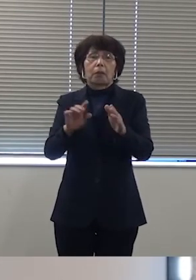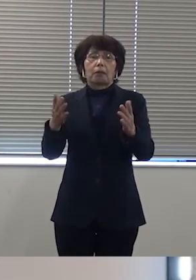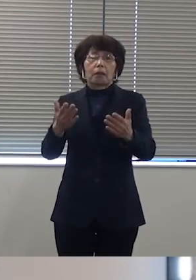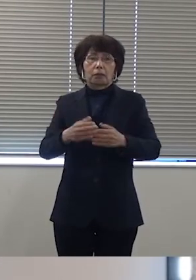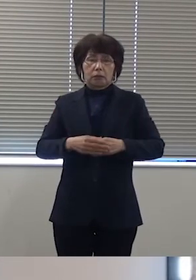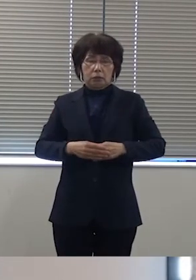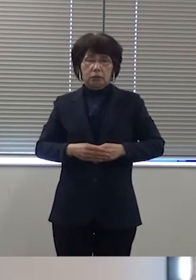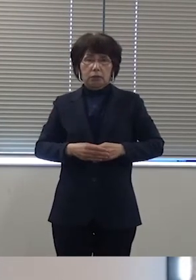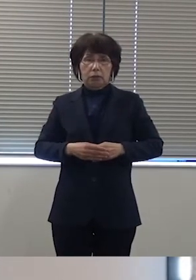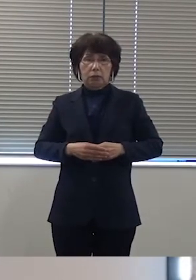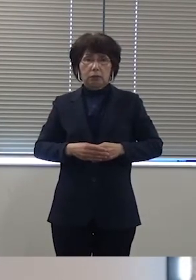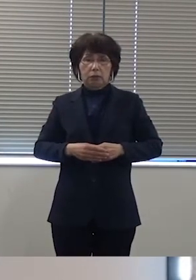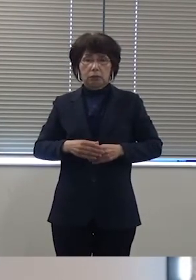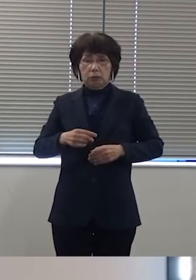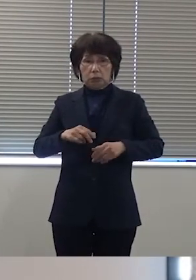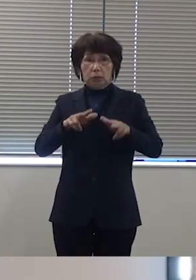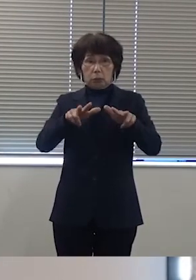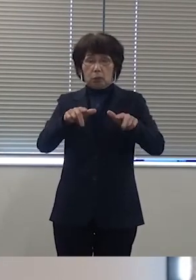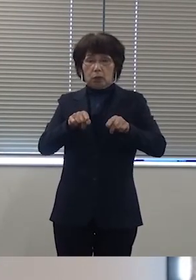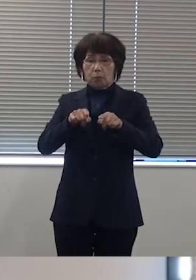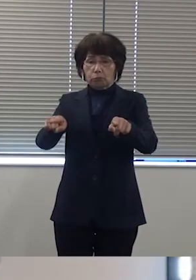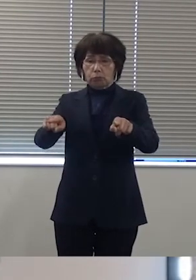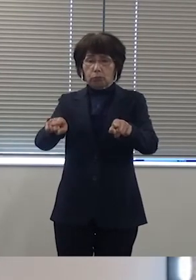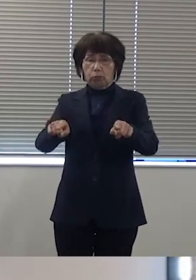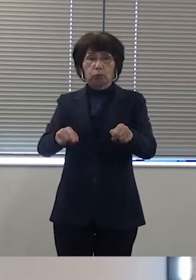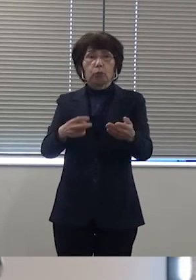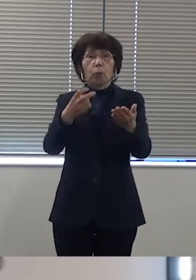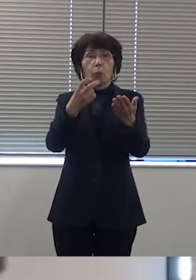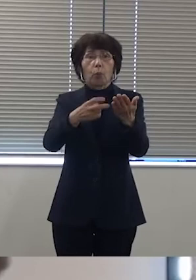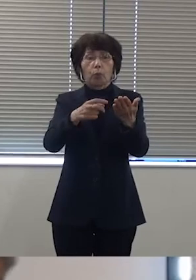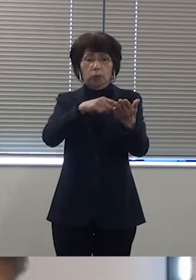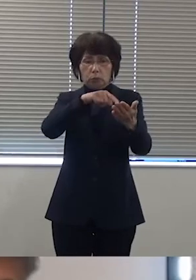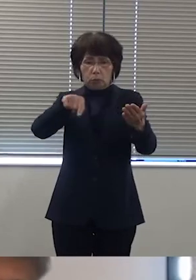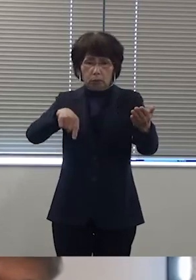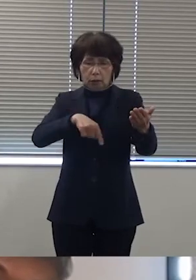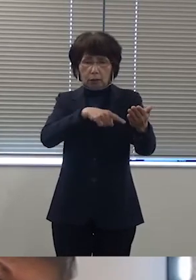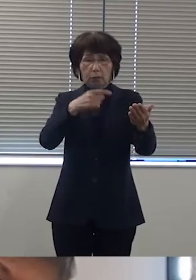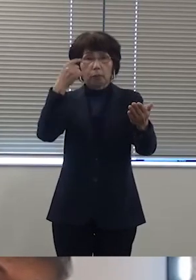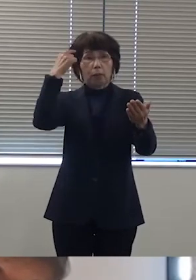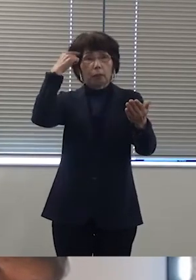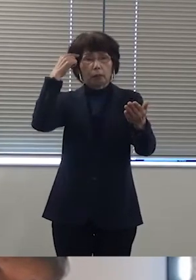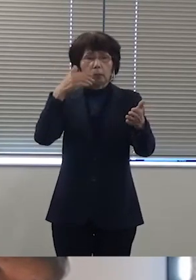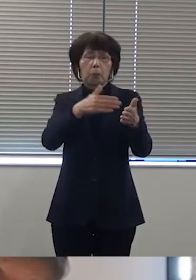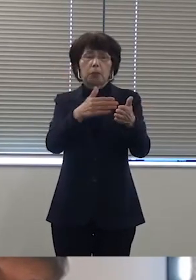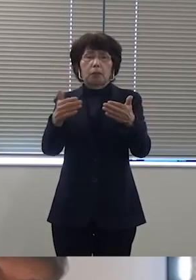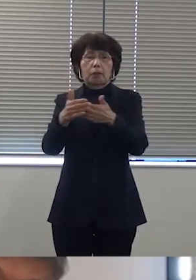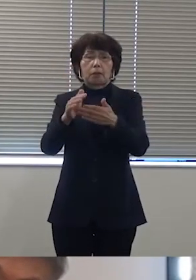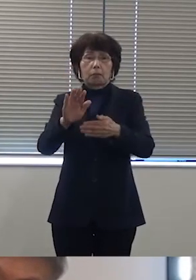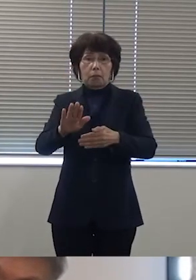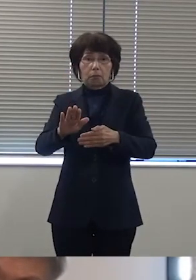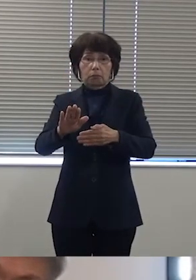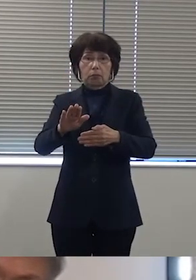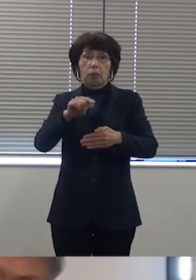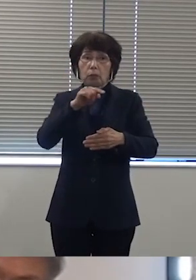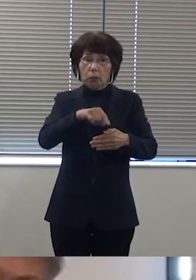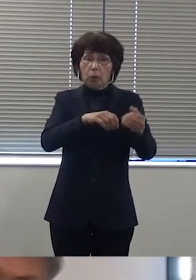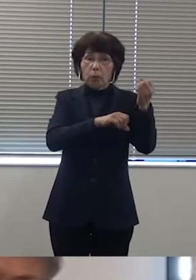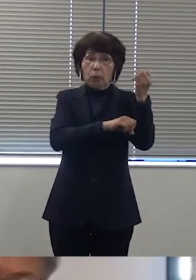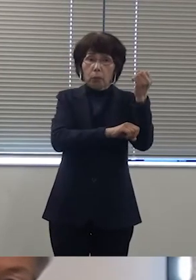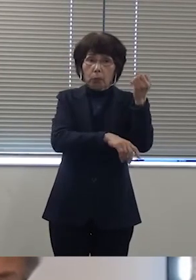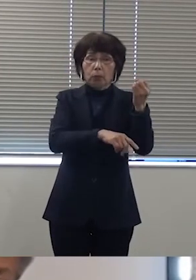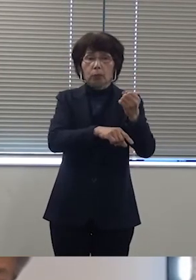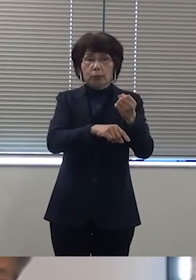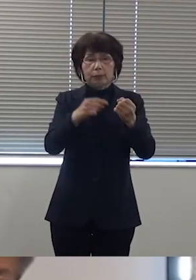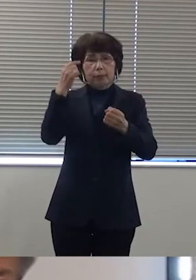それを踏まえて法律的にも難しいだというお話をしていると。 だから公共を抜けることはあり得るわけ